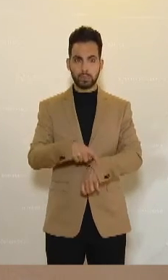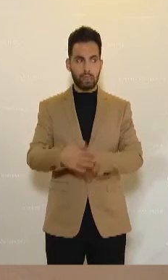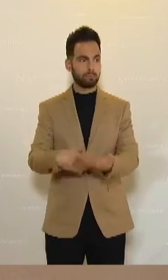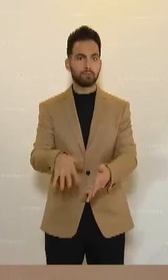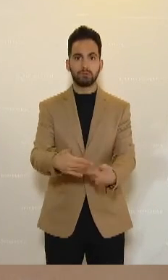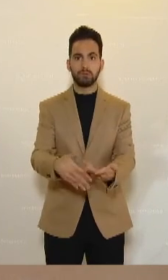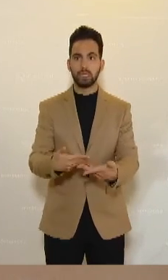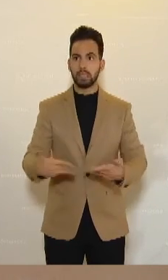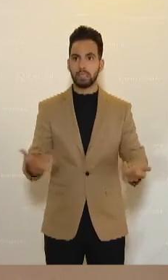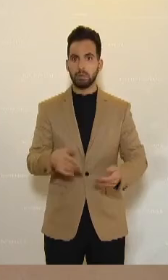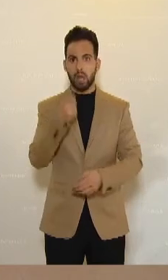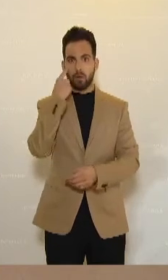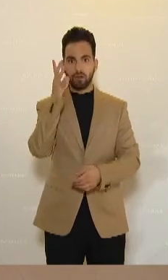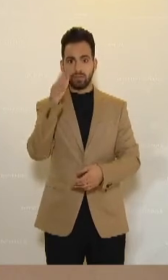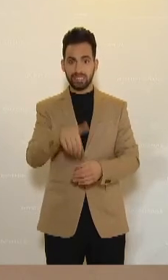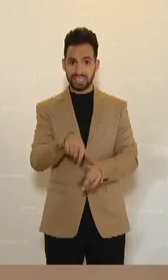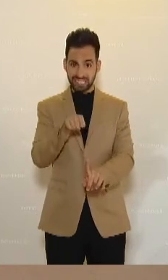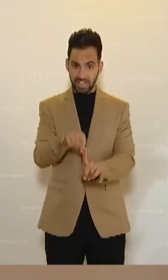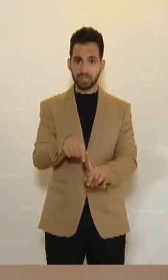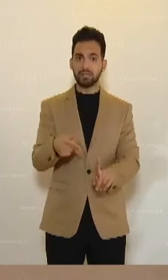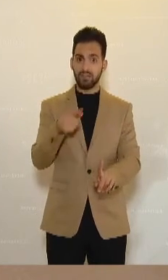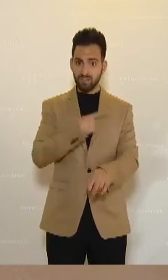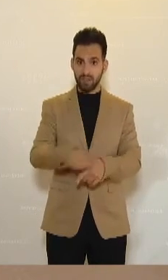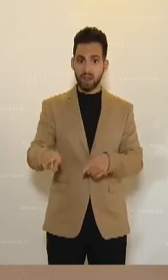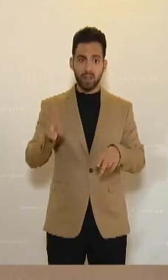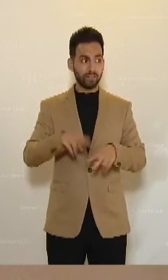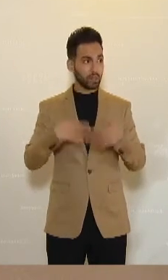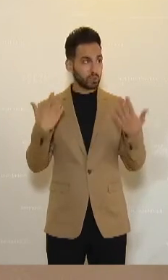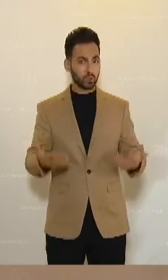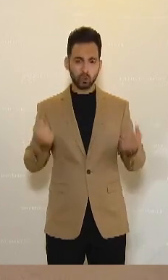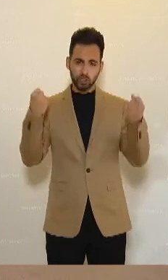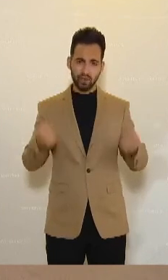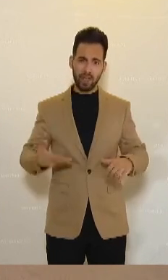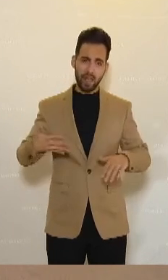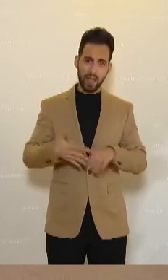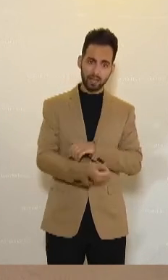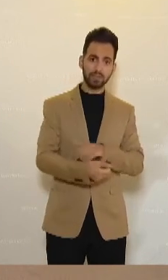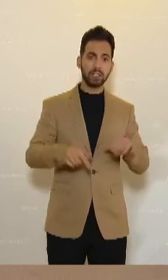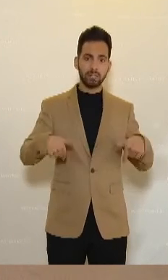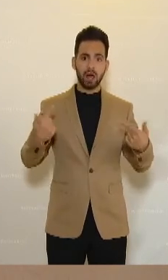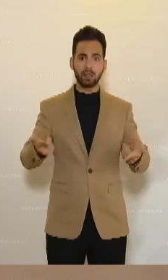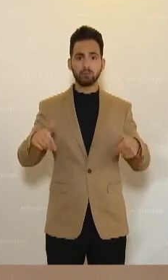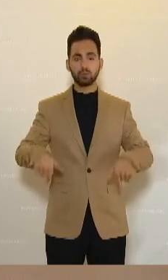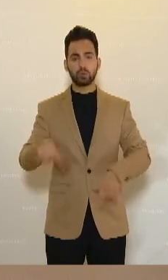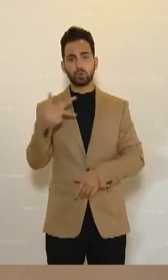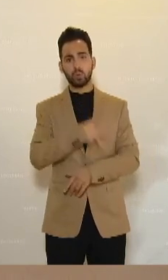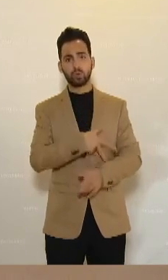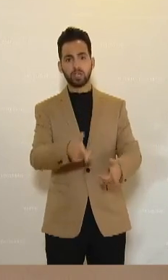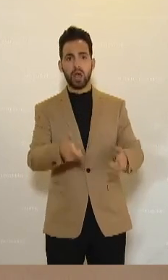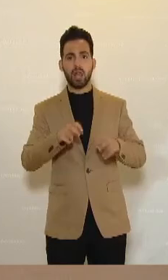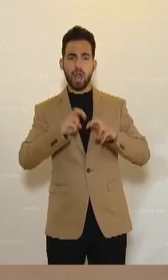gehofft haben, dass es niemand auffällt. Aber genau das ist der Fehler. Wenn so ein schwerer Eingriff passiert, gehört der in Sozialausschuss, er